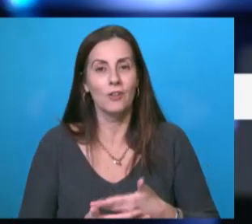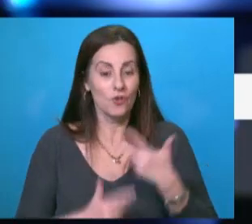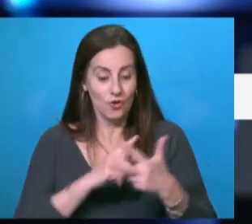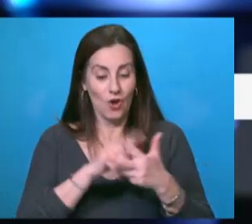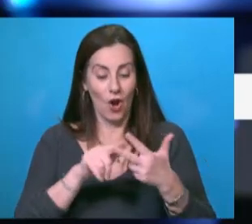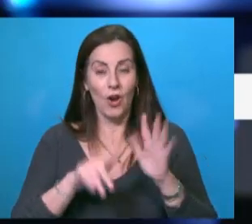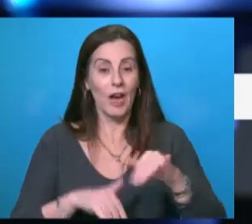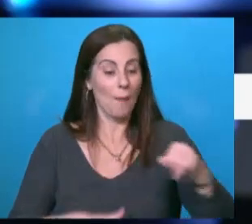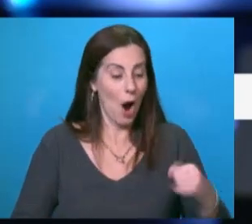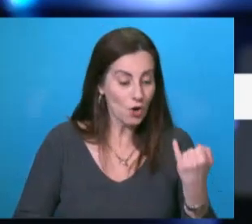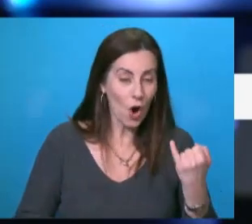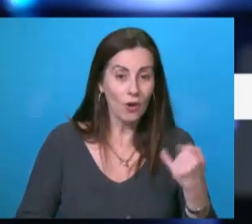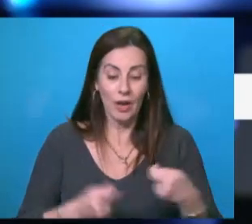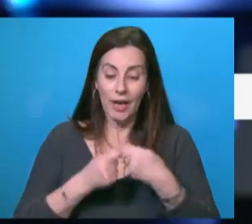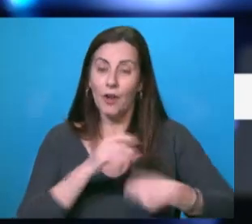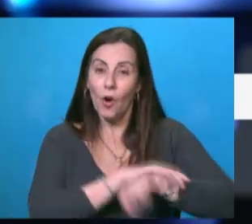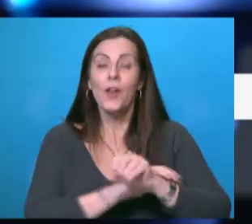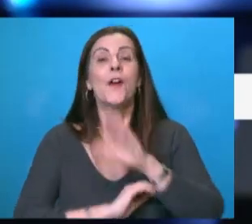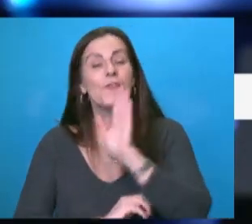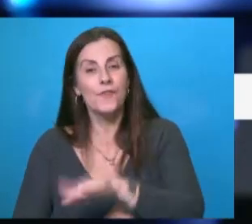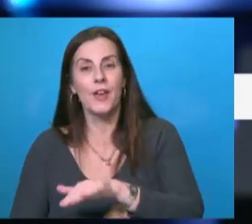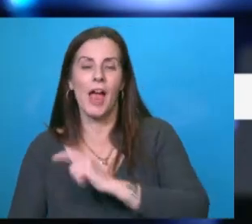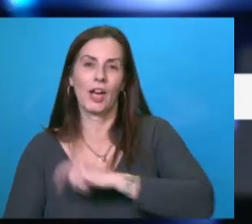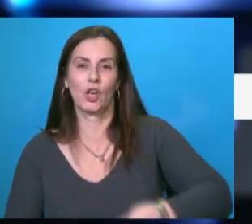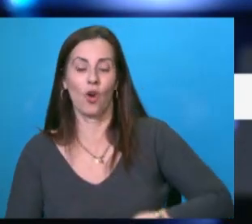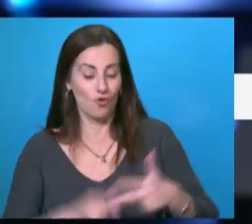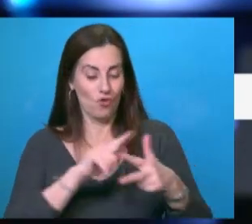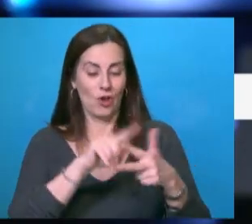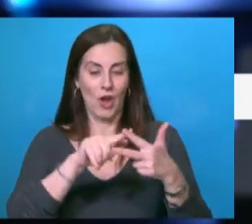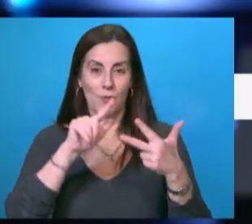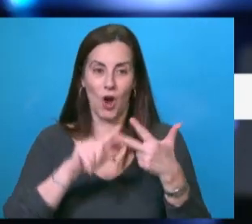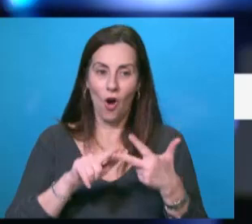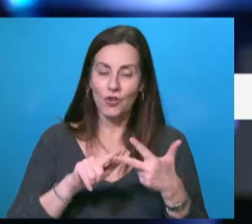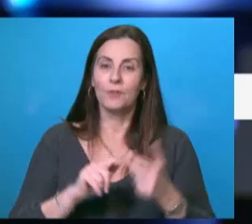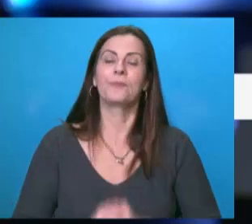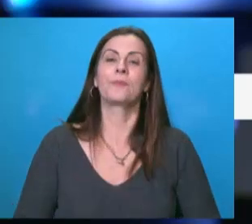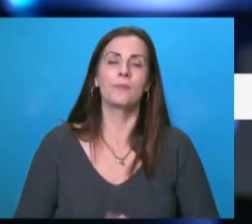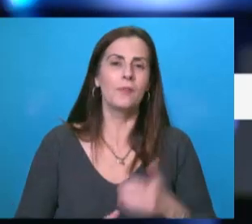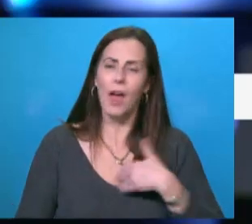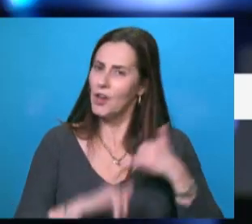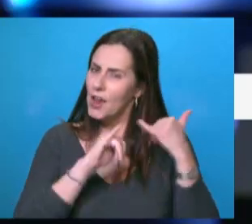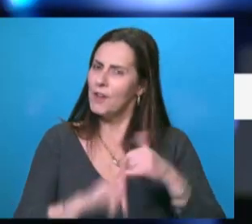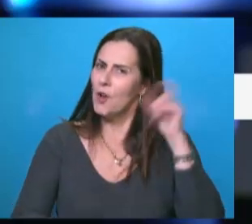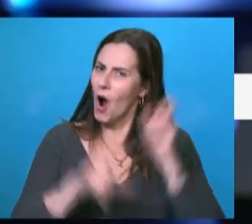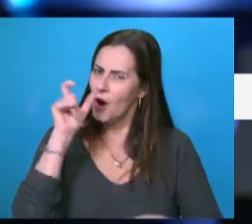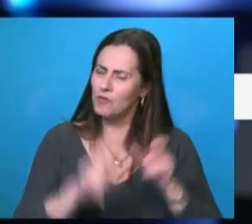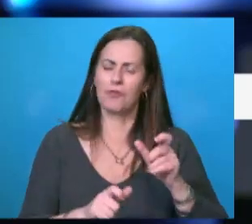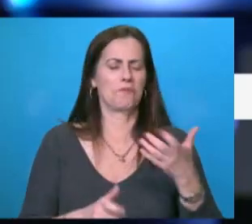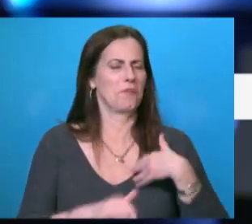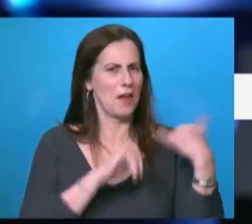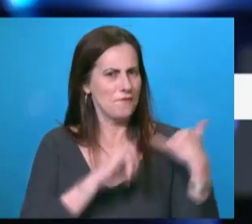הג'וינט, של איגוד הכדורגל ושל הרשויות המקומיות. אנחנו הבאנו את האנשים, גייסנו את